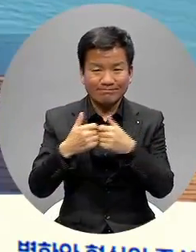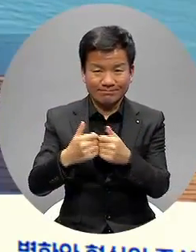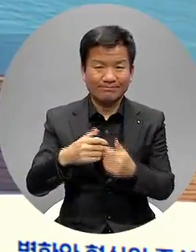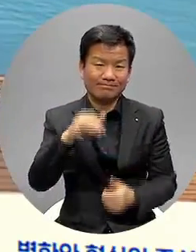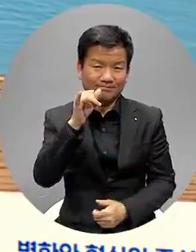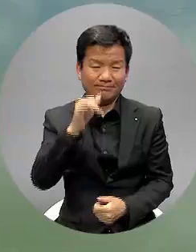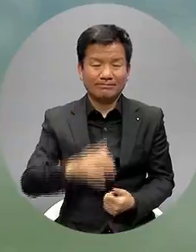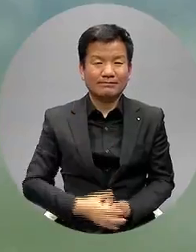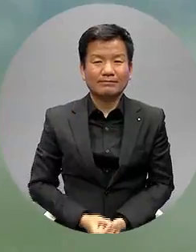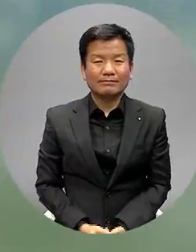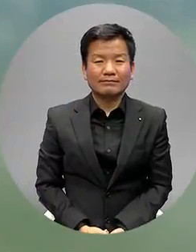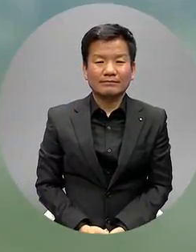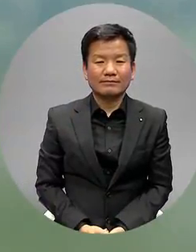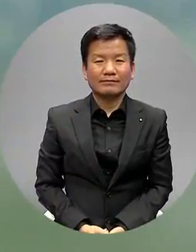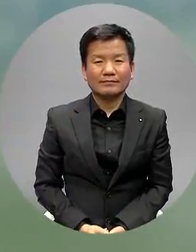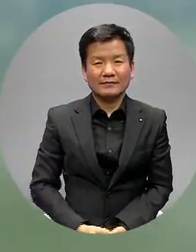거고요.